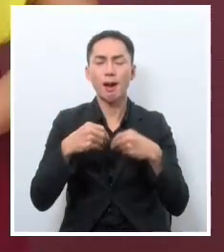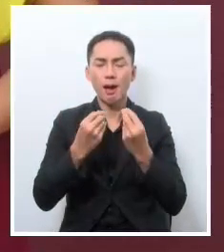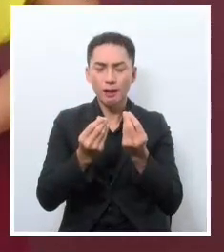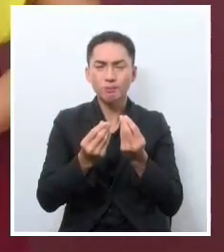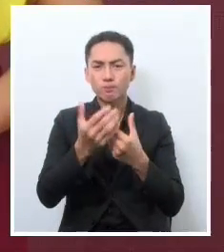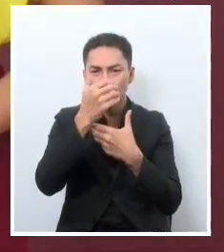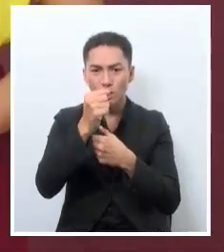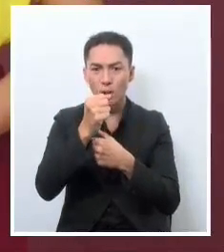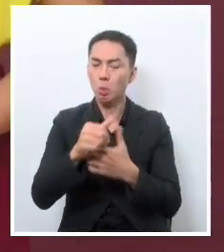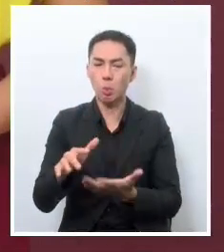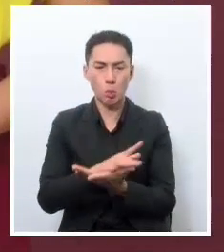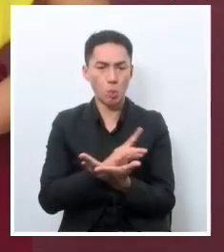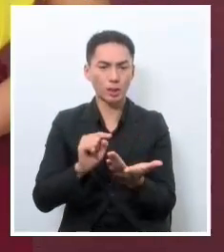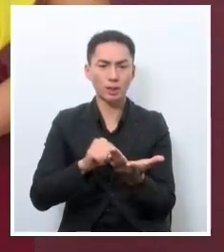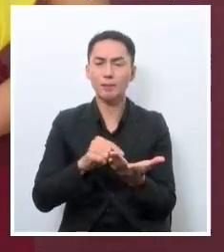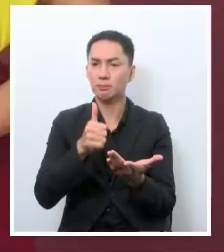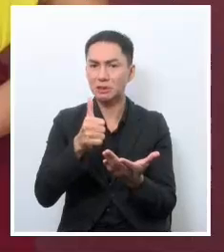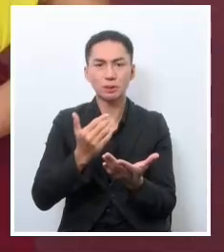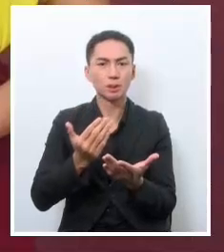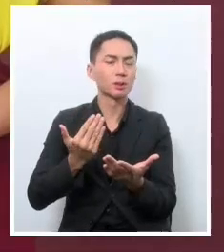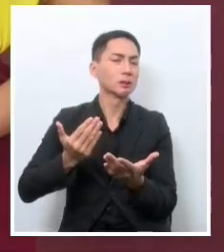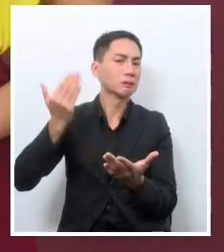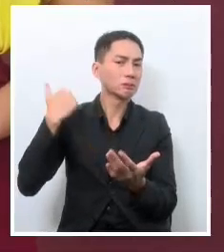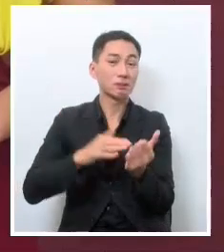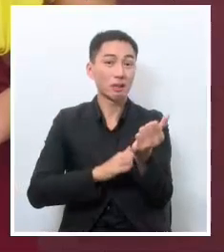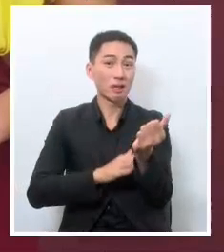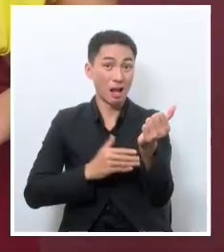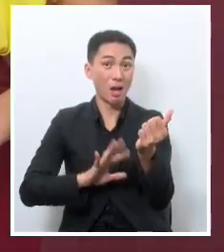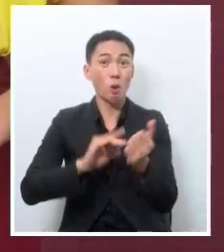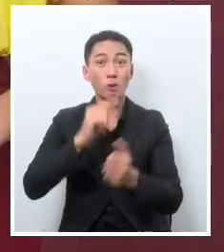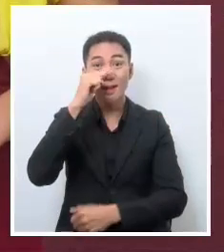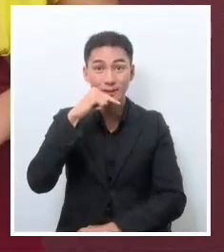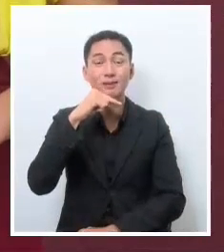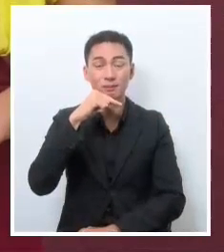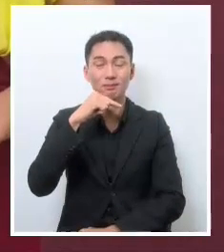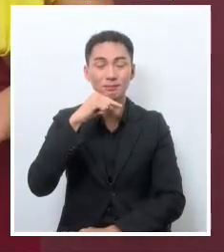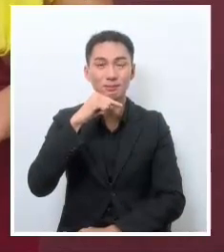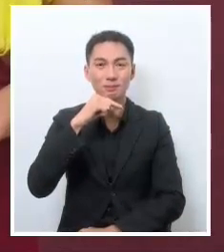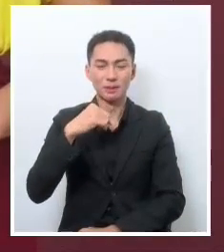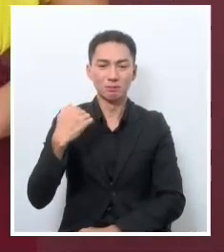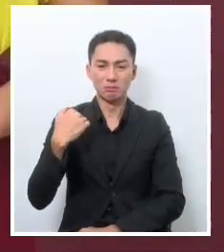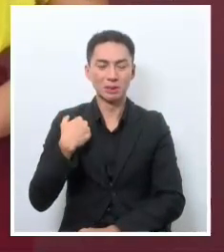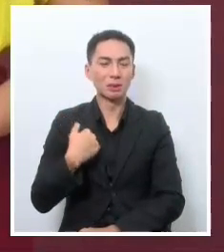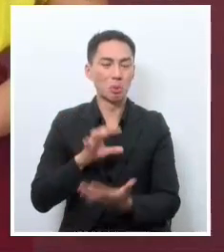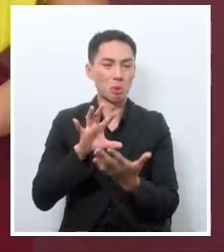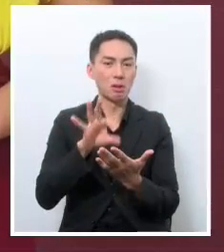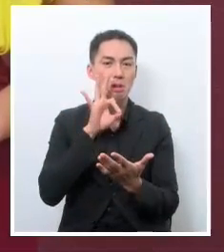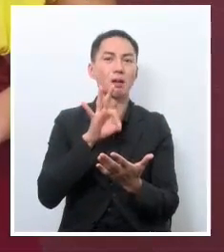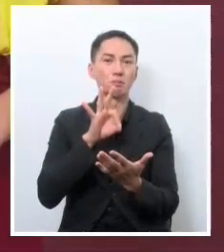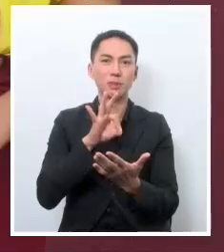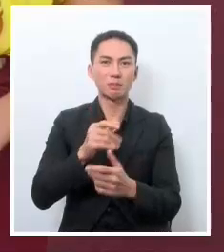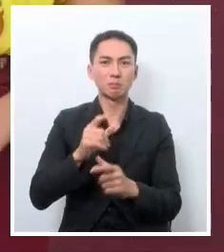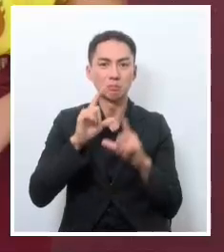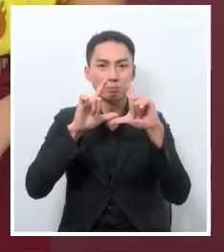วัฒนธรรมที่มีมานานแล้วนะครับในไทยเราแล้วก็ได้รับเป็นได้รับเรือ่องเป็นมรดกโลกด้วยใช่ครับ